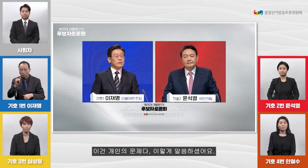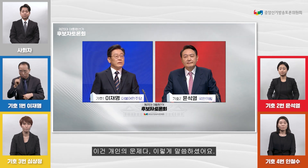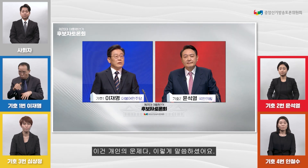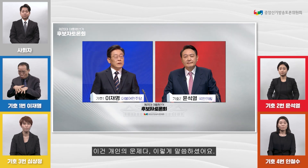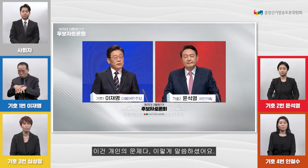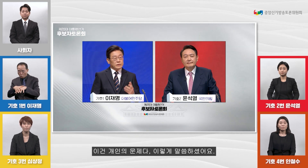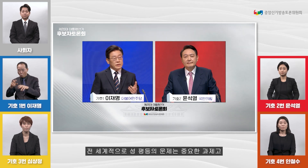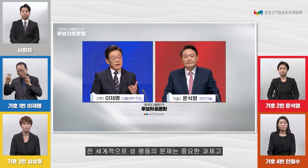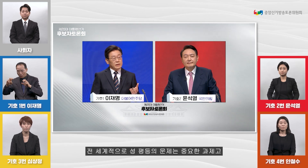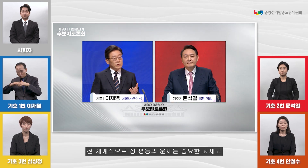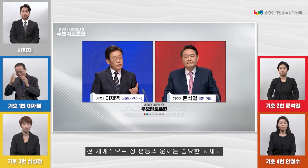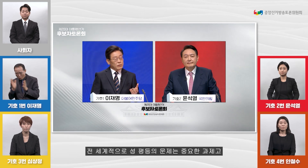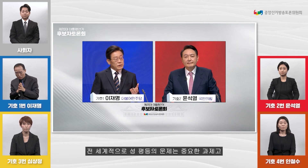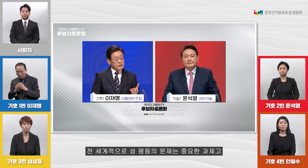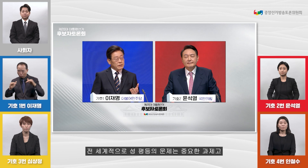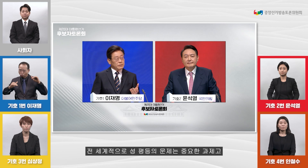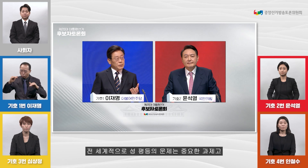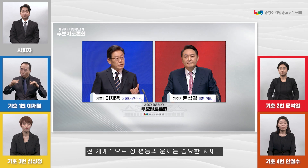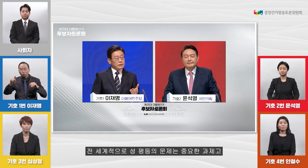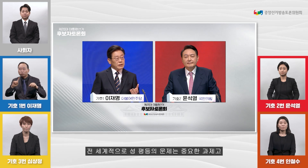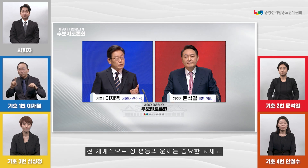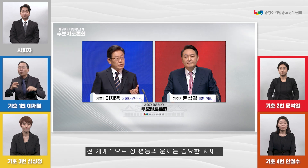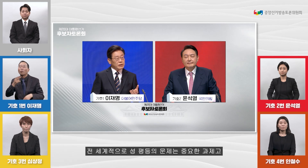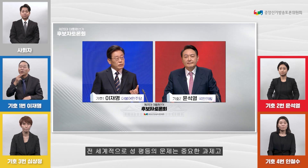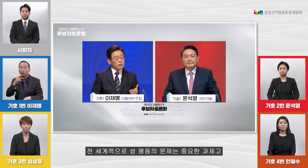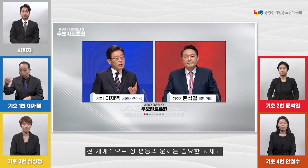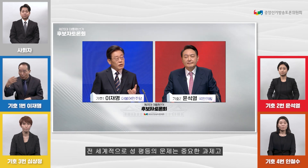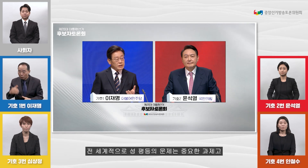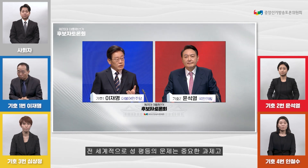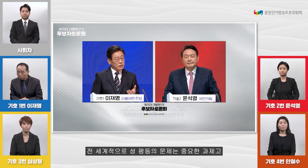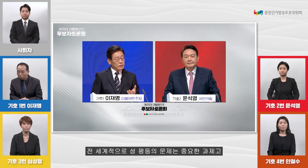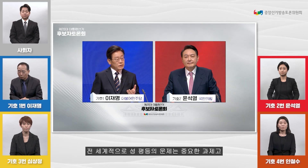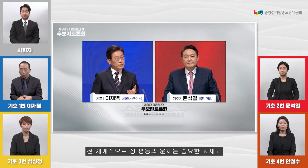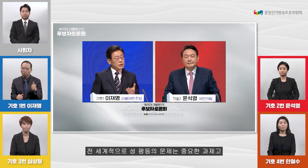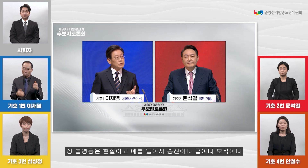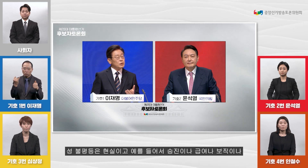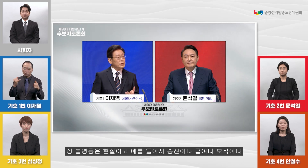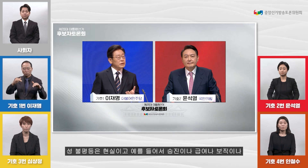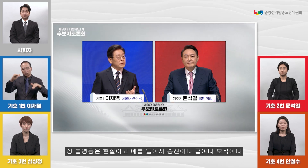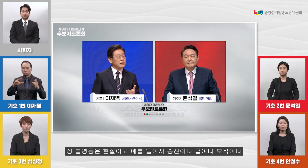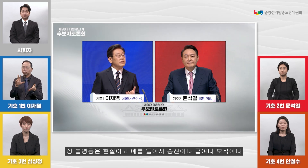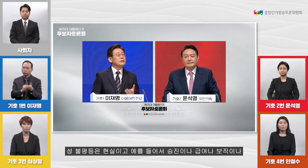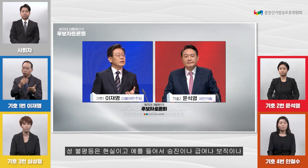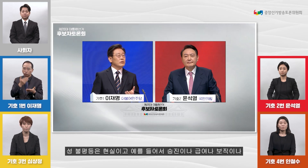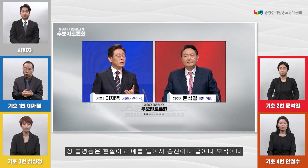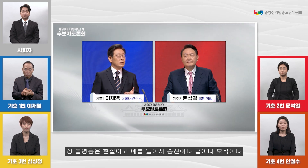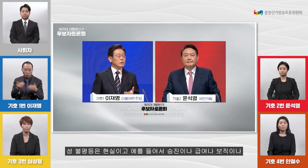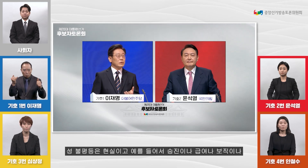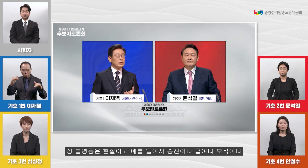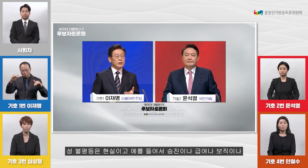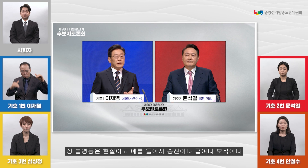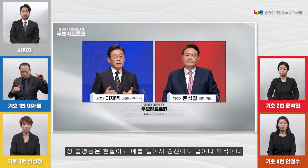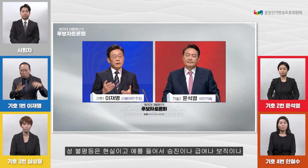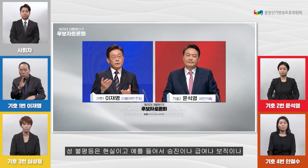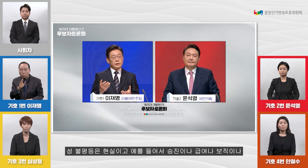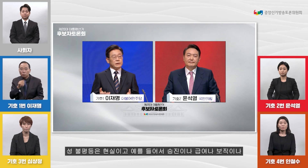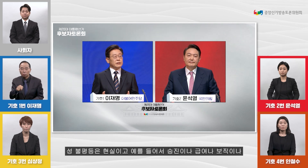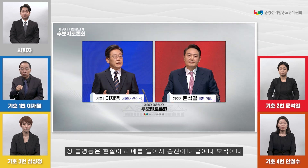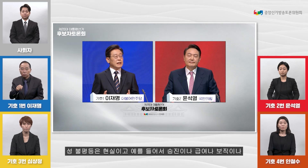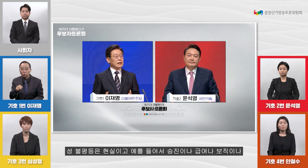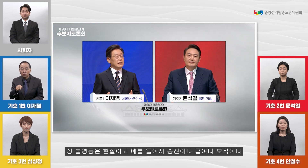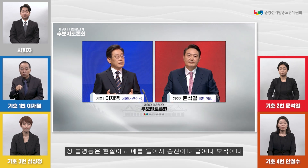말씀하셨어요. 전 세계적으로 이 성평등의 문제는 중요한 과제고 성불평등은 현실이고 우리도 예를